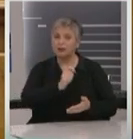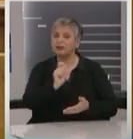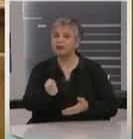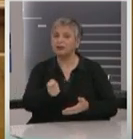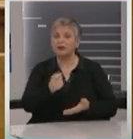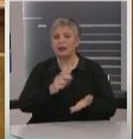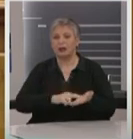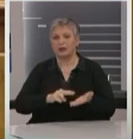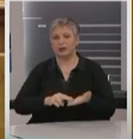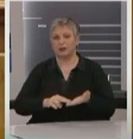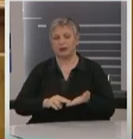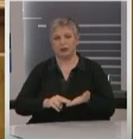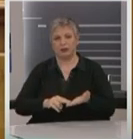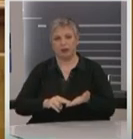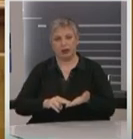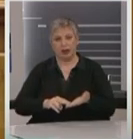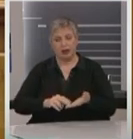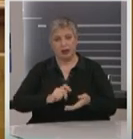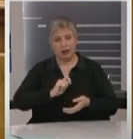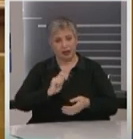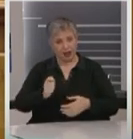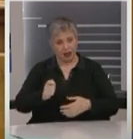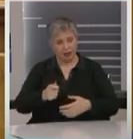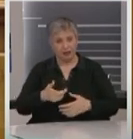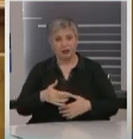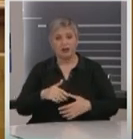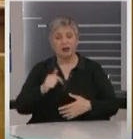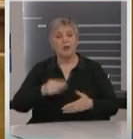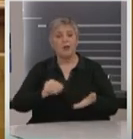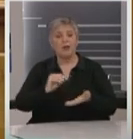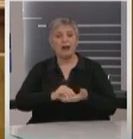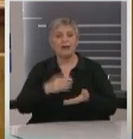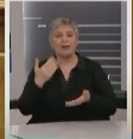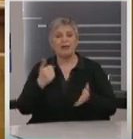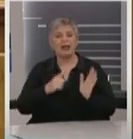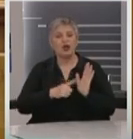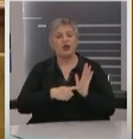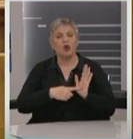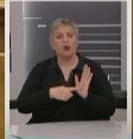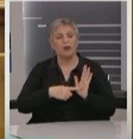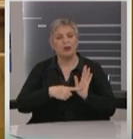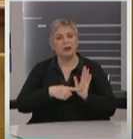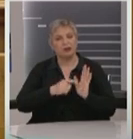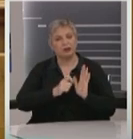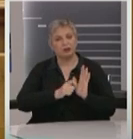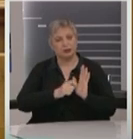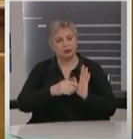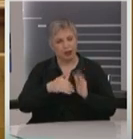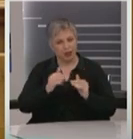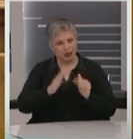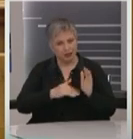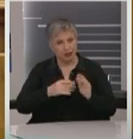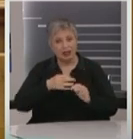διάστημα. Επιπλέον, με νομοθετική ρύθμιση που φέραμε πρόσφατα, θέσαμε ως προϋπόθεση για την